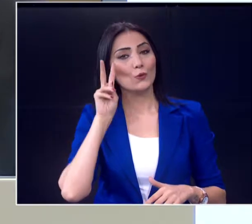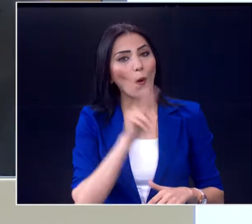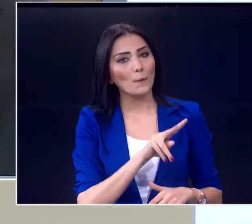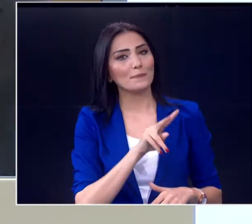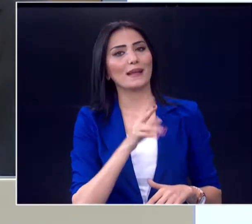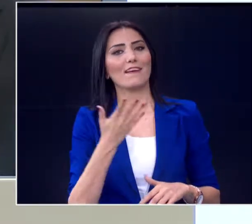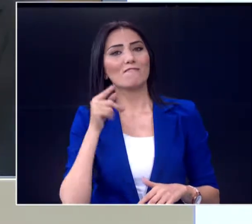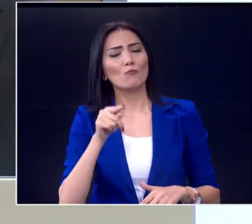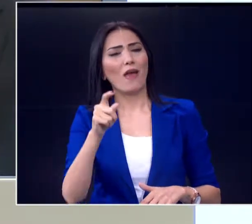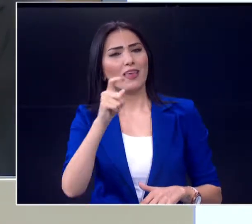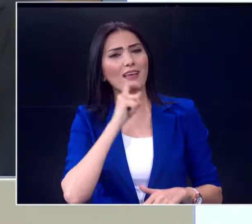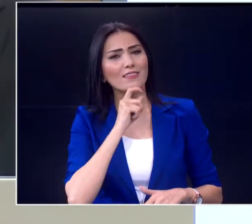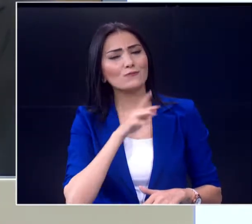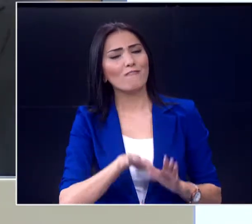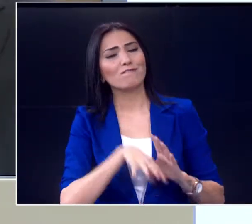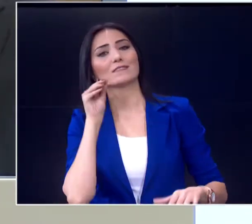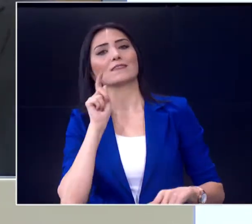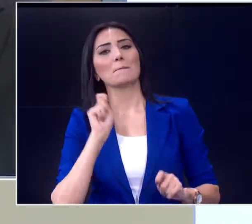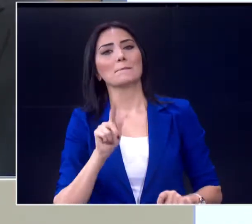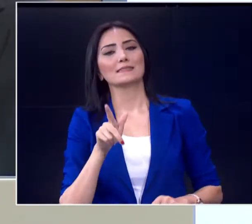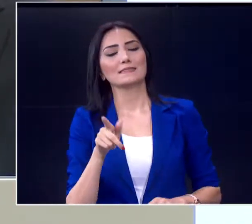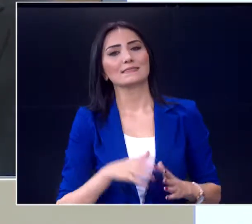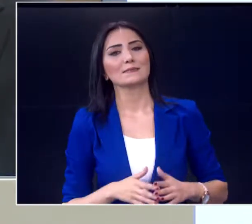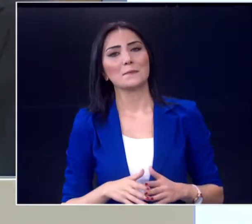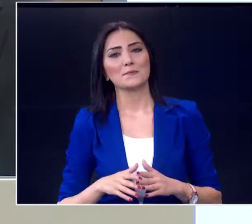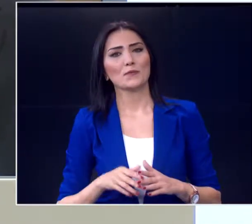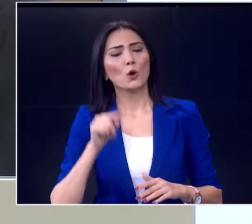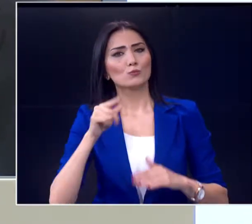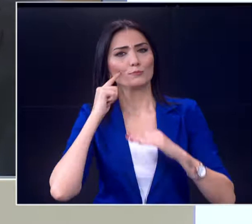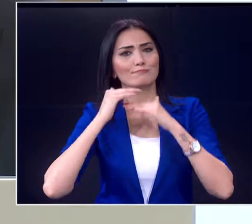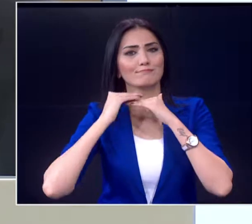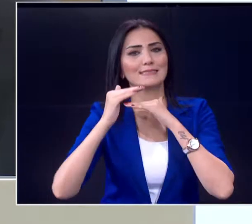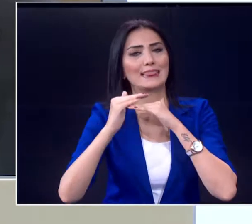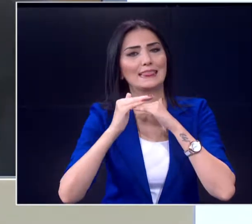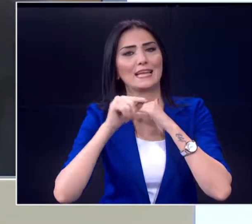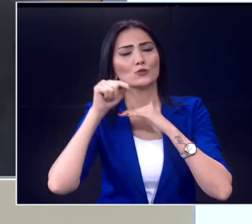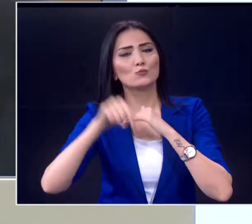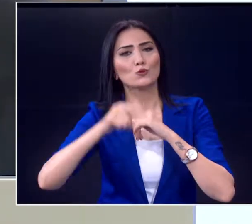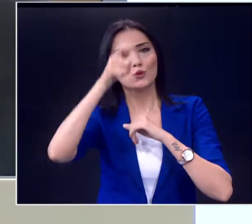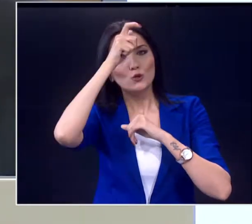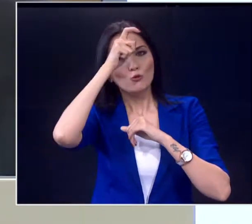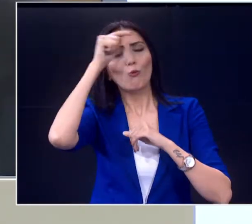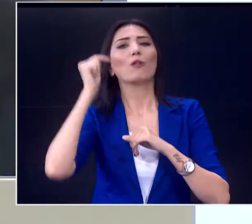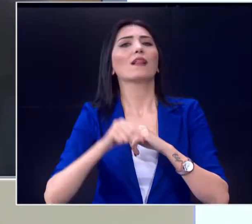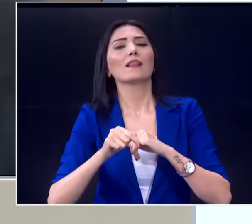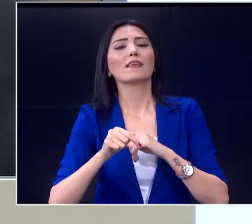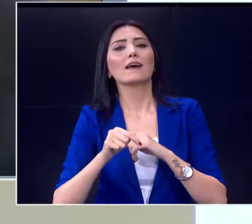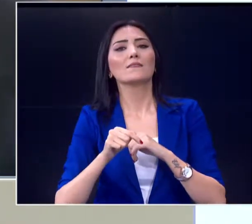görmeli ve bu yanlıştan vazgeçmelidir. Bu millet, bu ülke